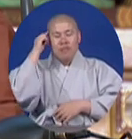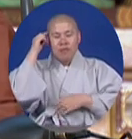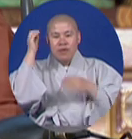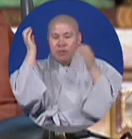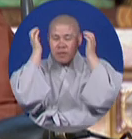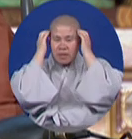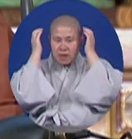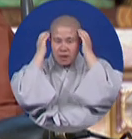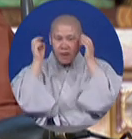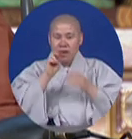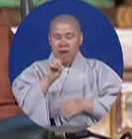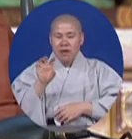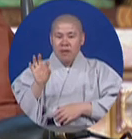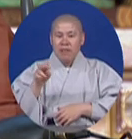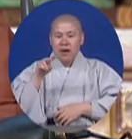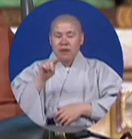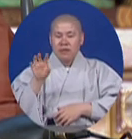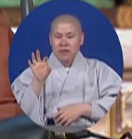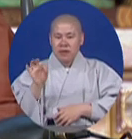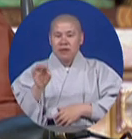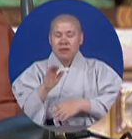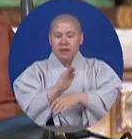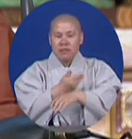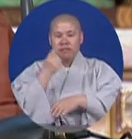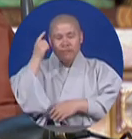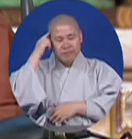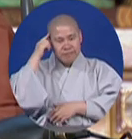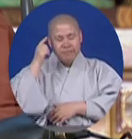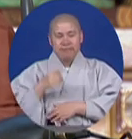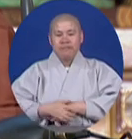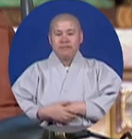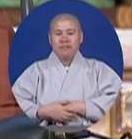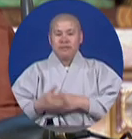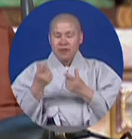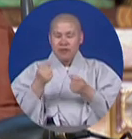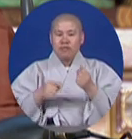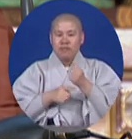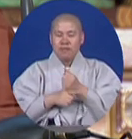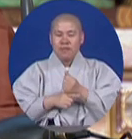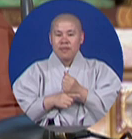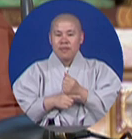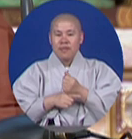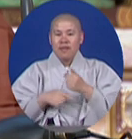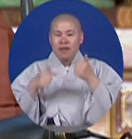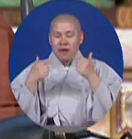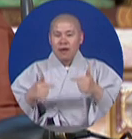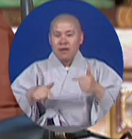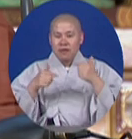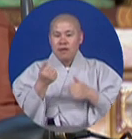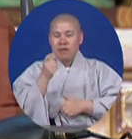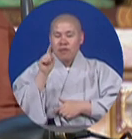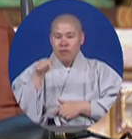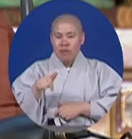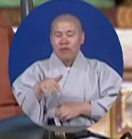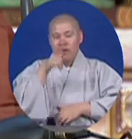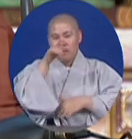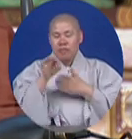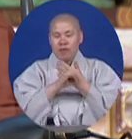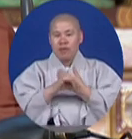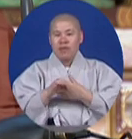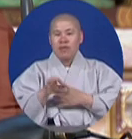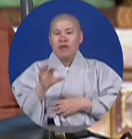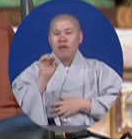사실 같은 말이에요. 망상이. 이게 항상 혹이 있으면 업이 온다. 또